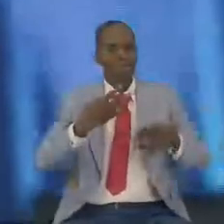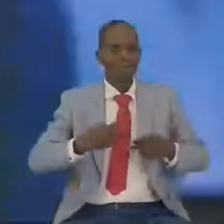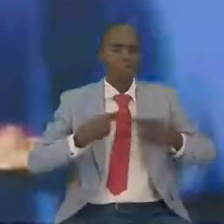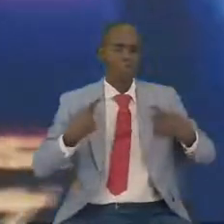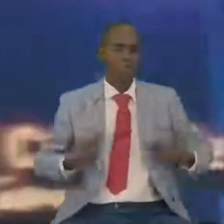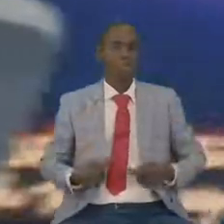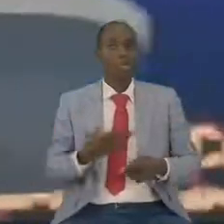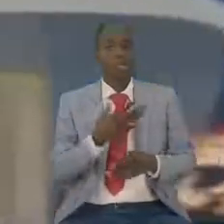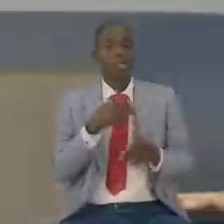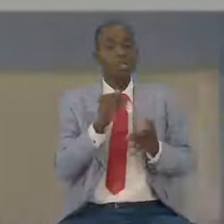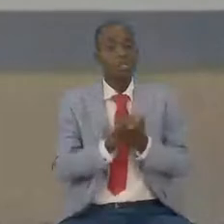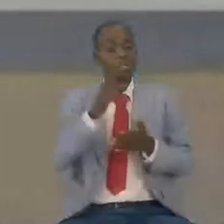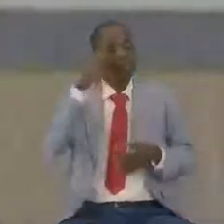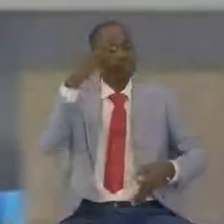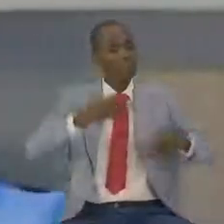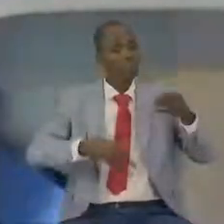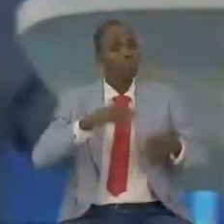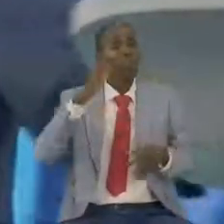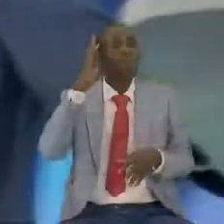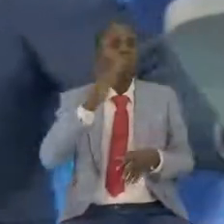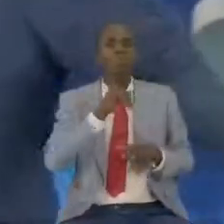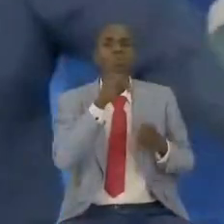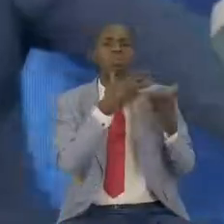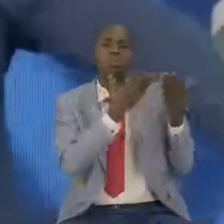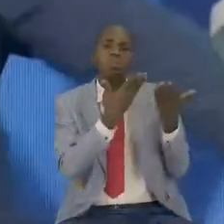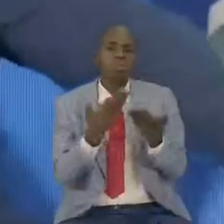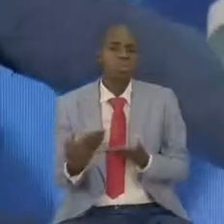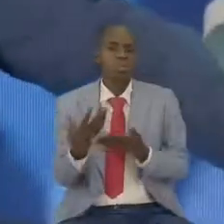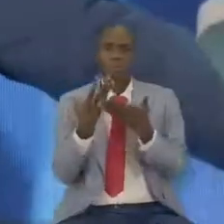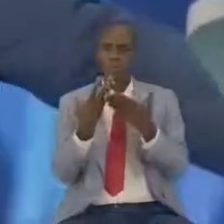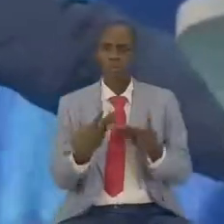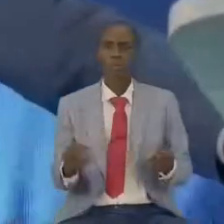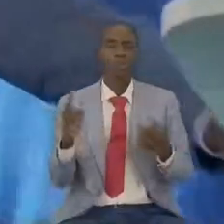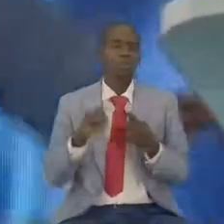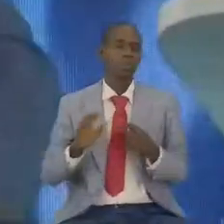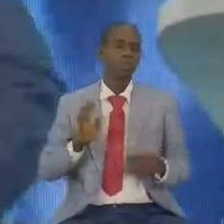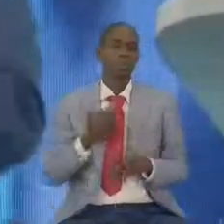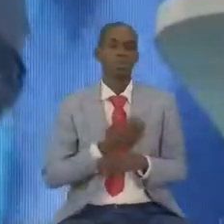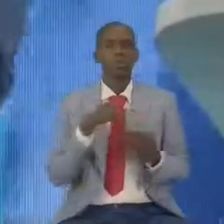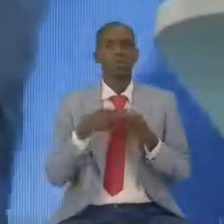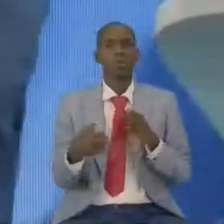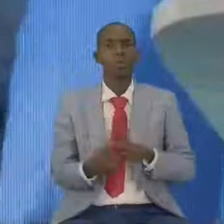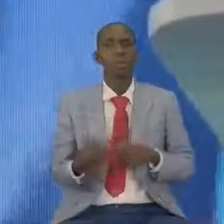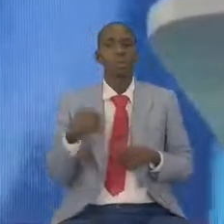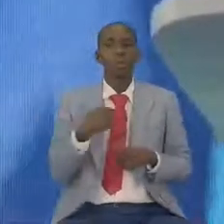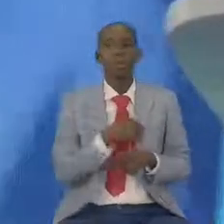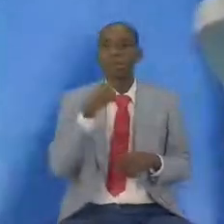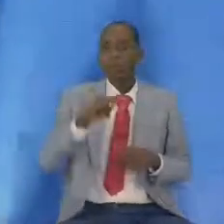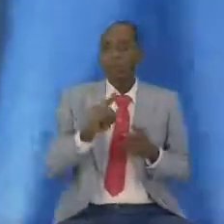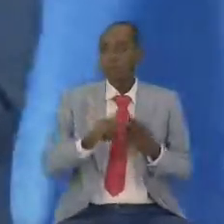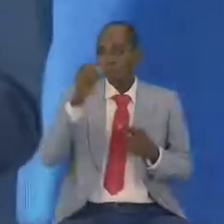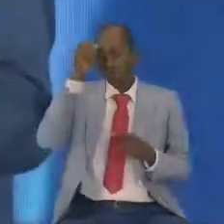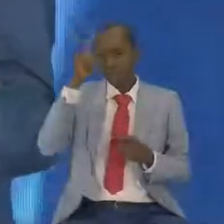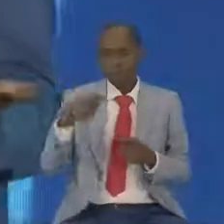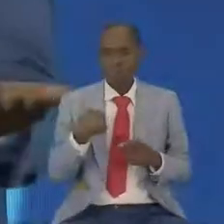Ce jugement-là ne va pas apporter la solution à notre problème. Nous devons comprendre, nous l'avons